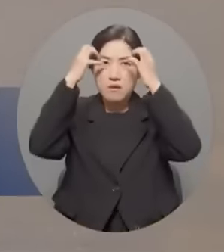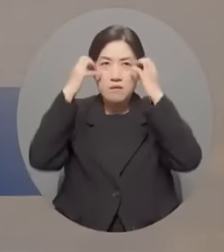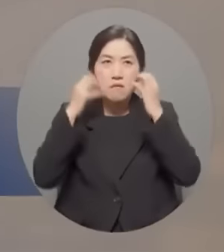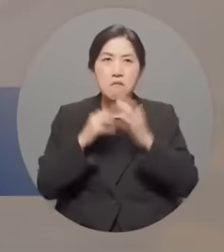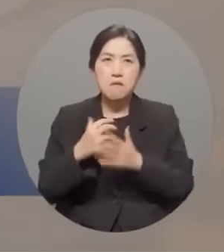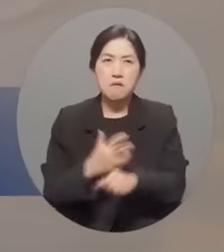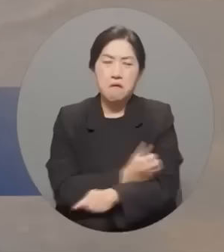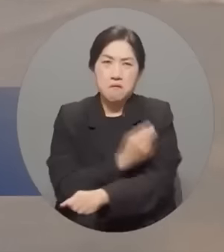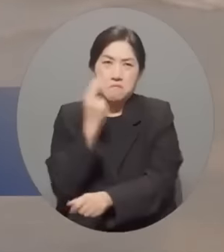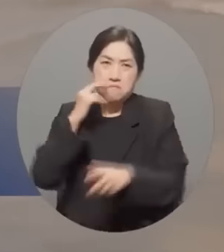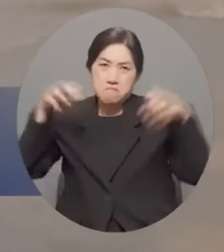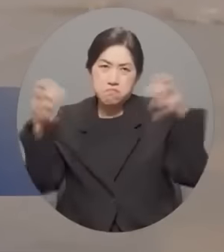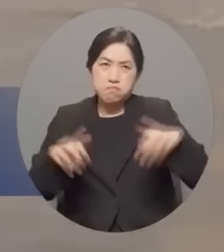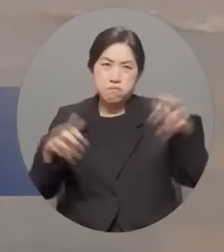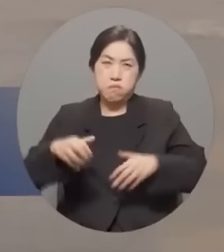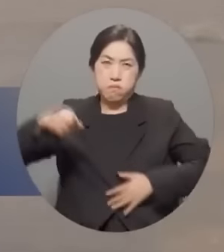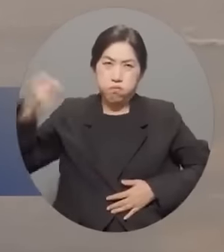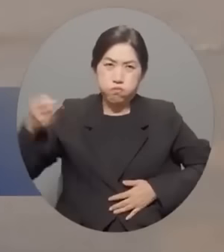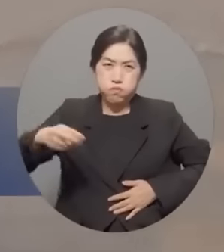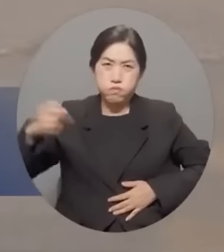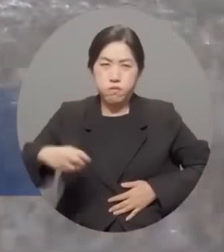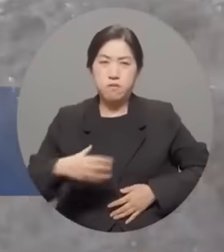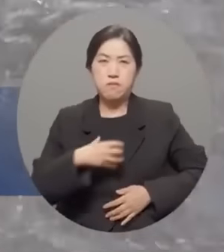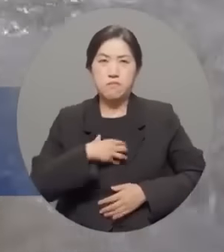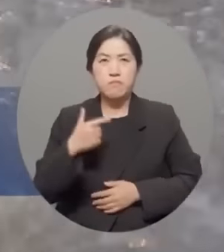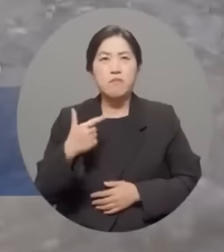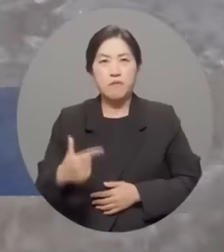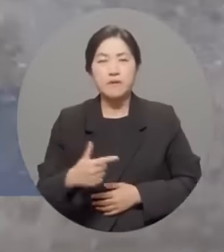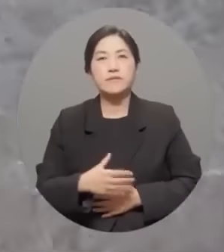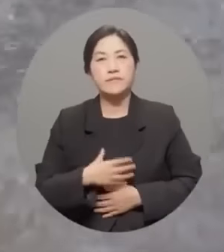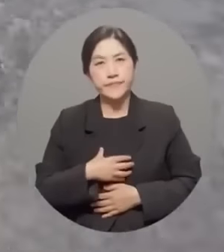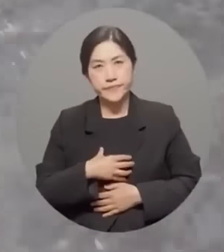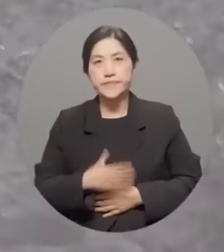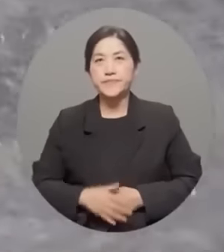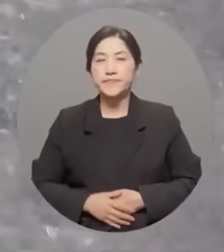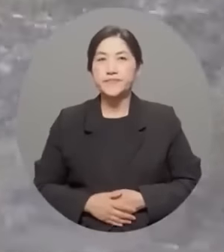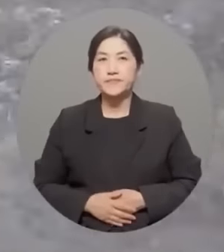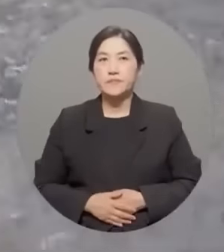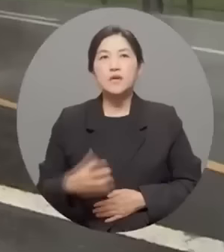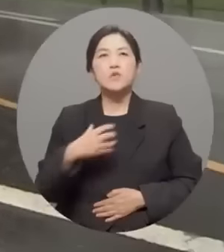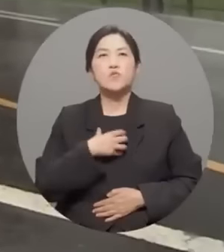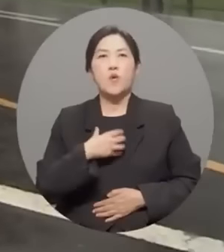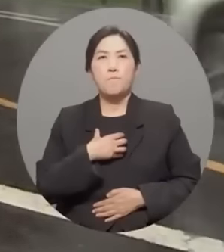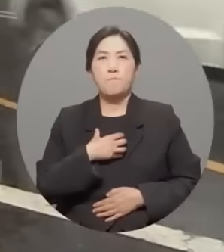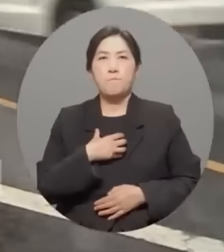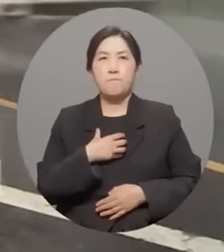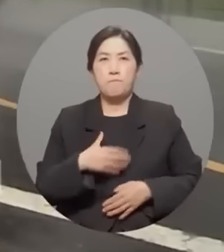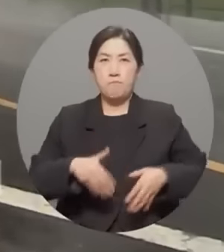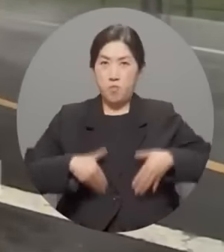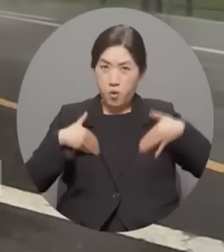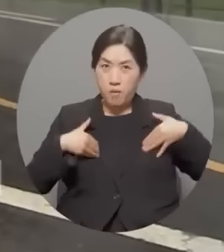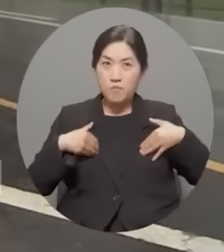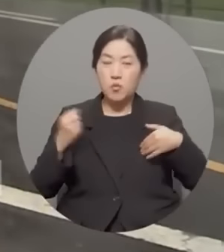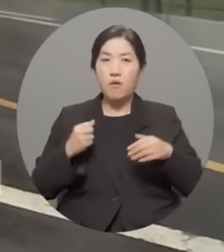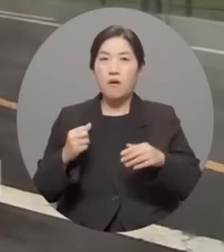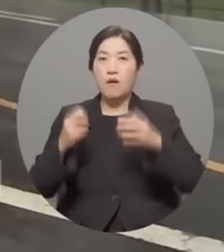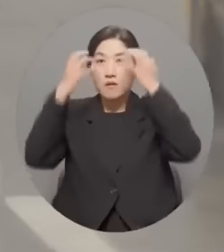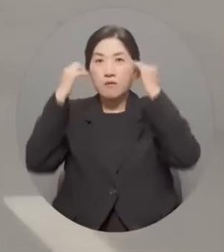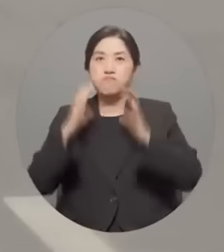여름에도 아주 강력한 집중호우가 빈번하게 발생할 가능성이 있어 보입니다. 위험한 봄에 이어 무서운 여름이